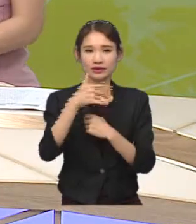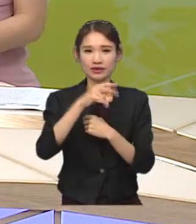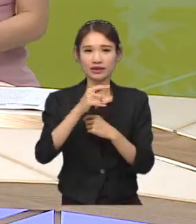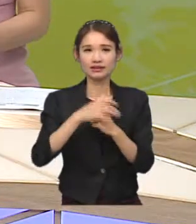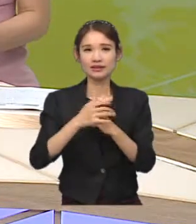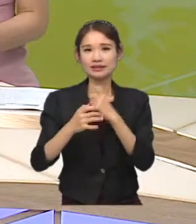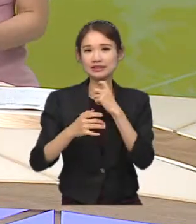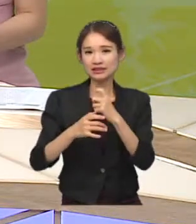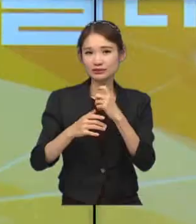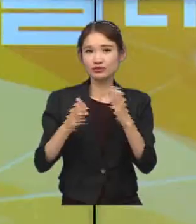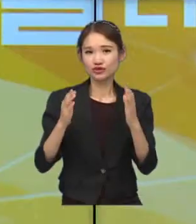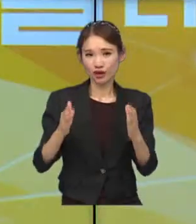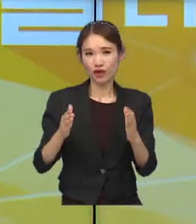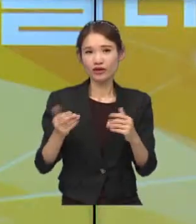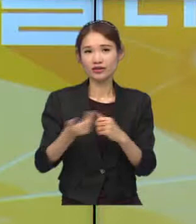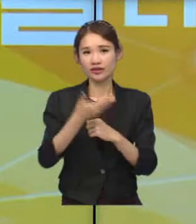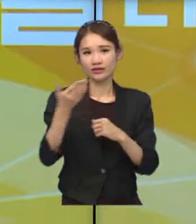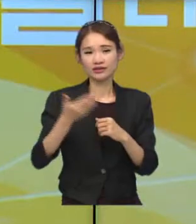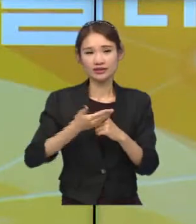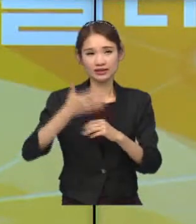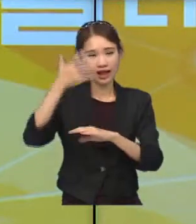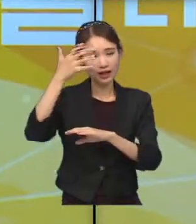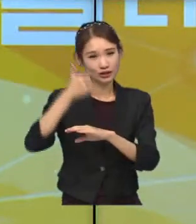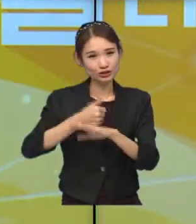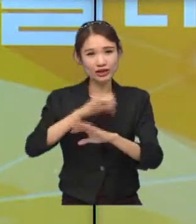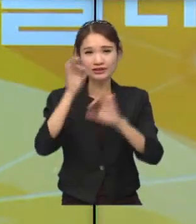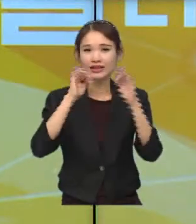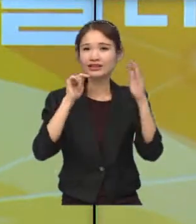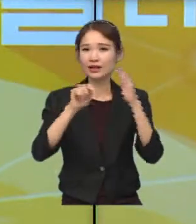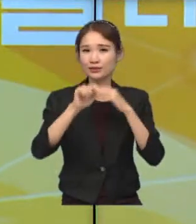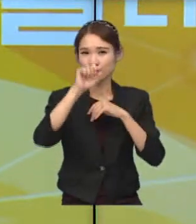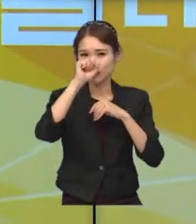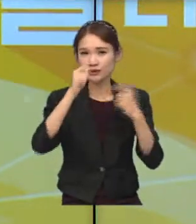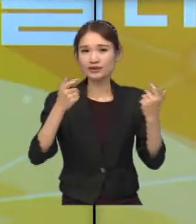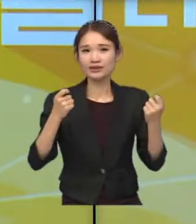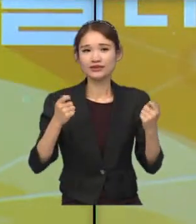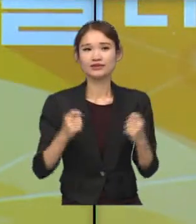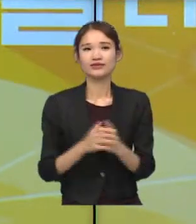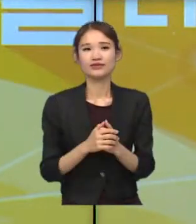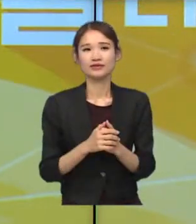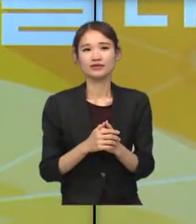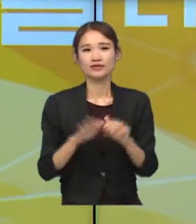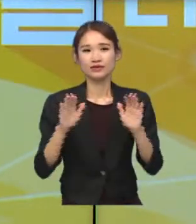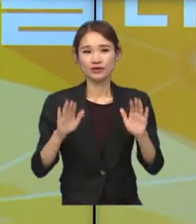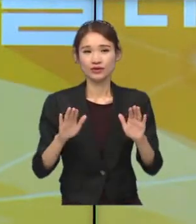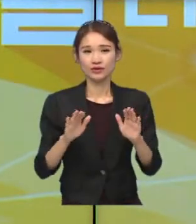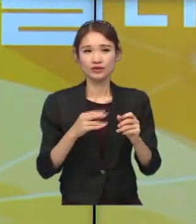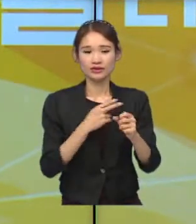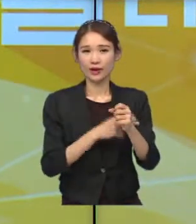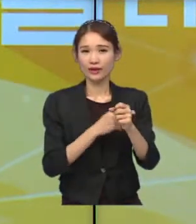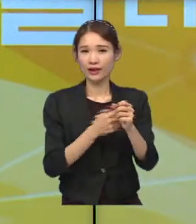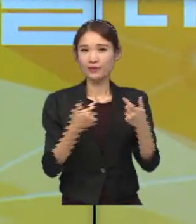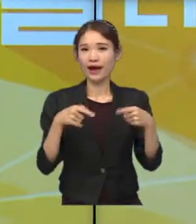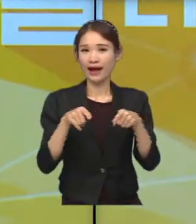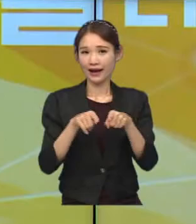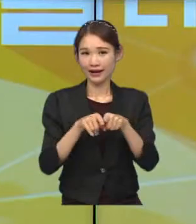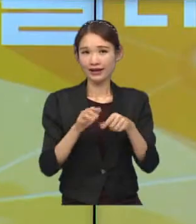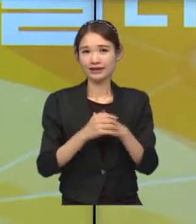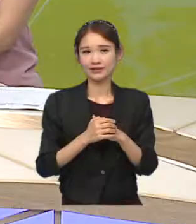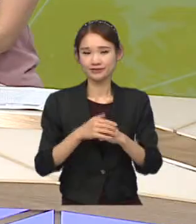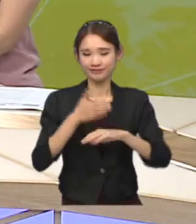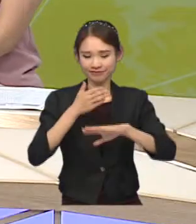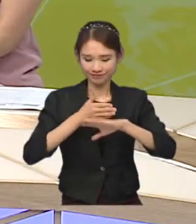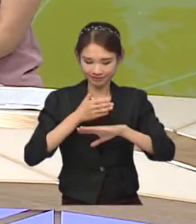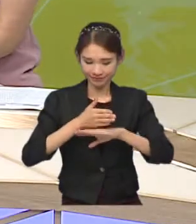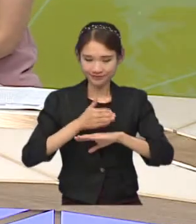10분거리 라고 하니까 여러분들 낙성대 한번 찾아보시면 잠 좋을 것 같은 생각이 듭니다 4 5 4 5 강기옥 선생님과 함께 씁니다